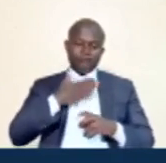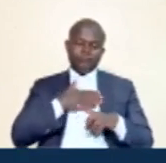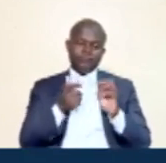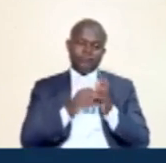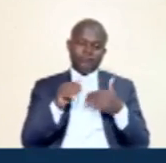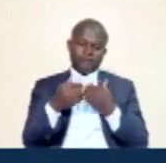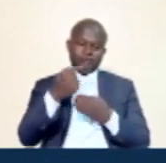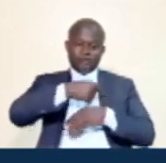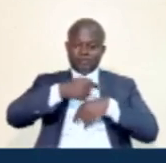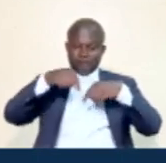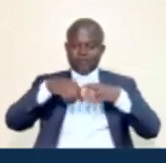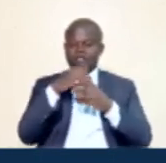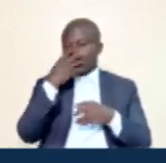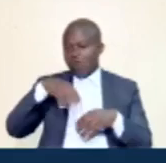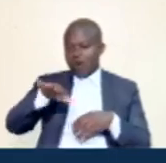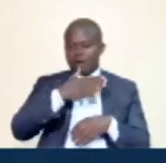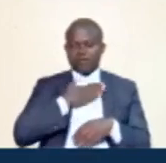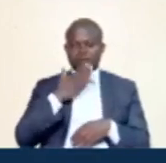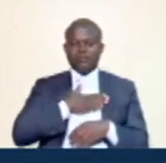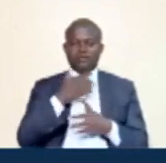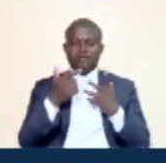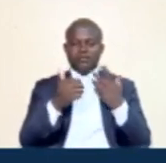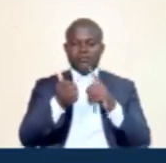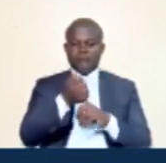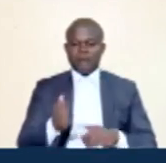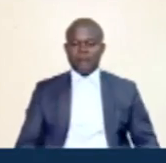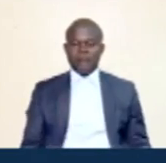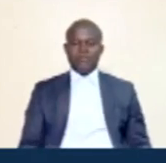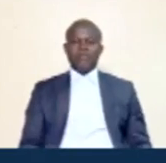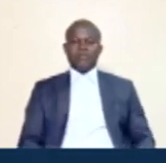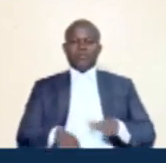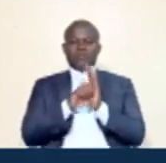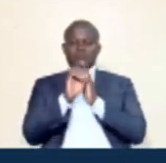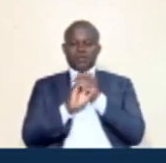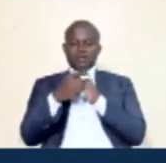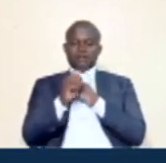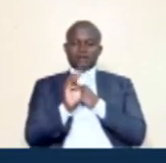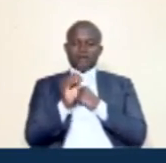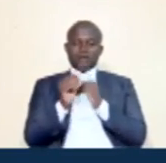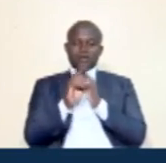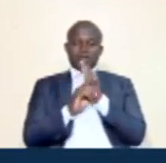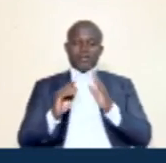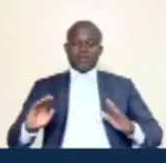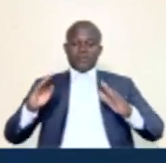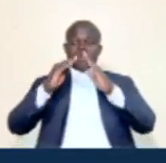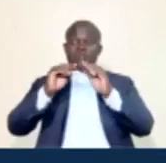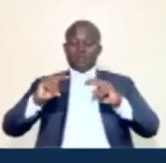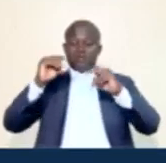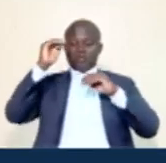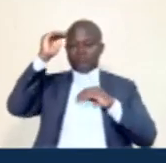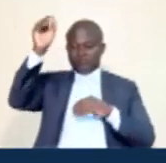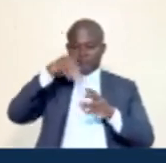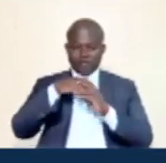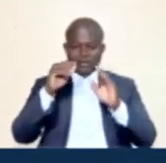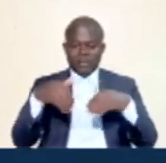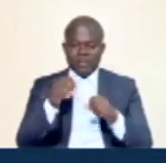uyu munsi Muhanga turishimira aho tugeze. Ndavuga nka Gicumbi by'umwihariko, ni akarere k'imisozi miremire, akarere kiganjemo